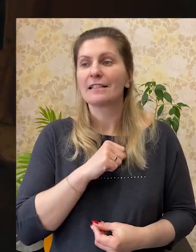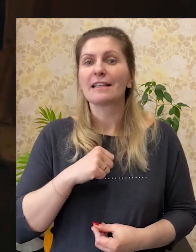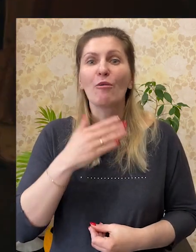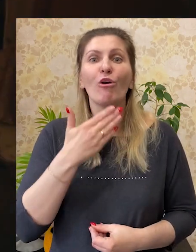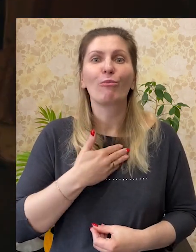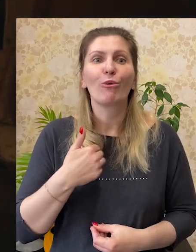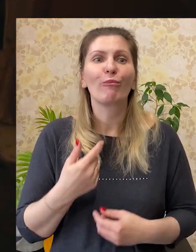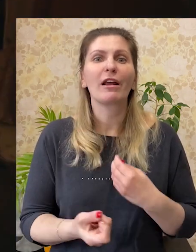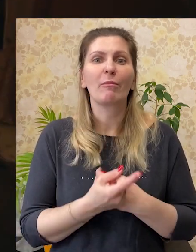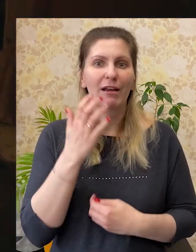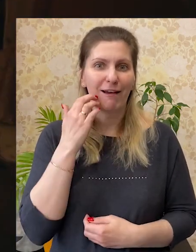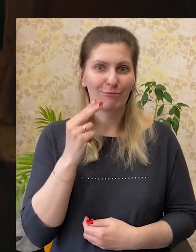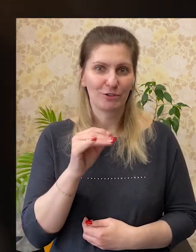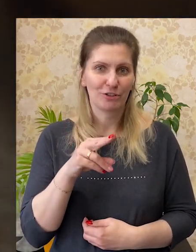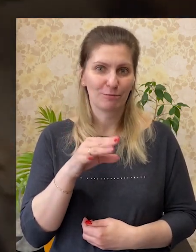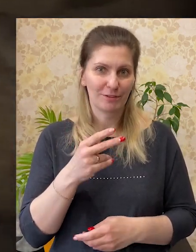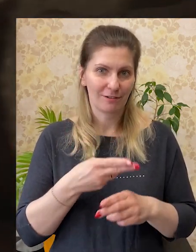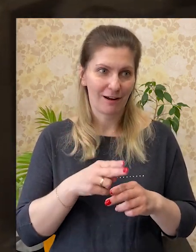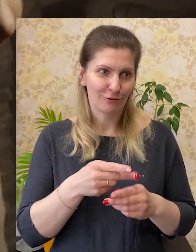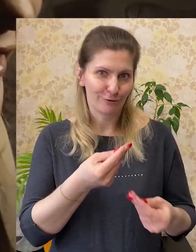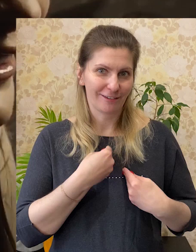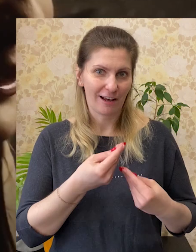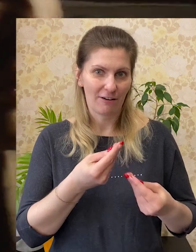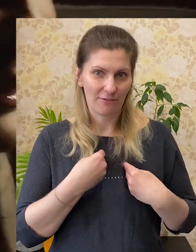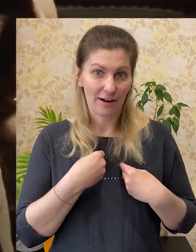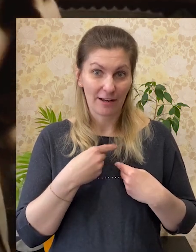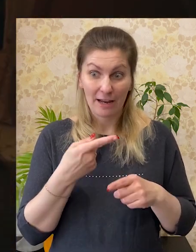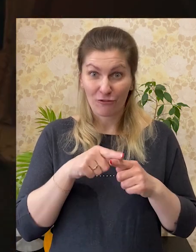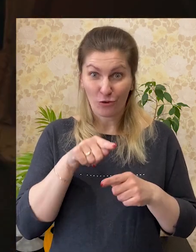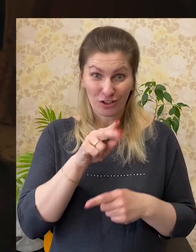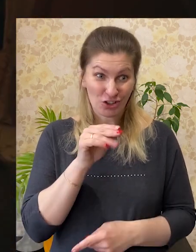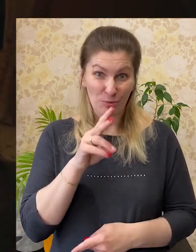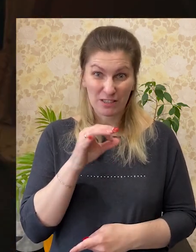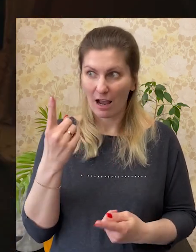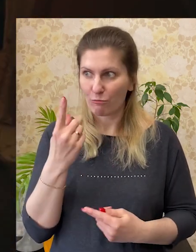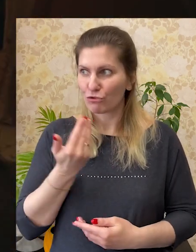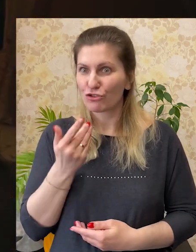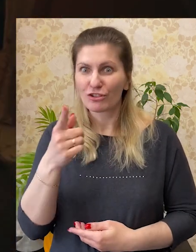любимыми стали яблочные чипсы, которые приносят. Это такой продукт, который в обычной